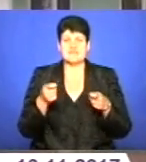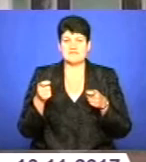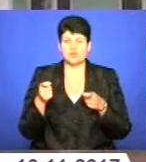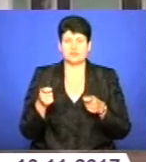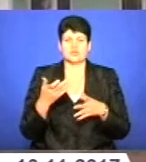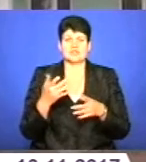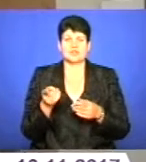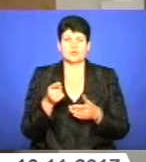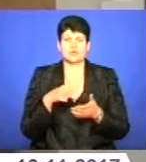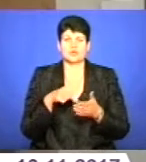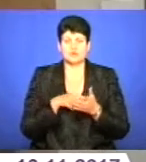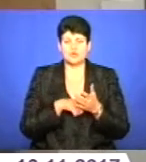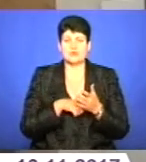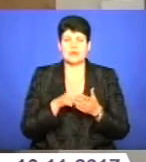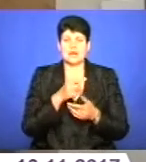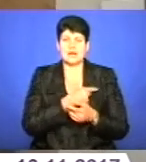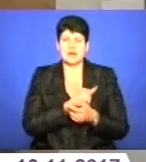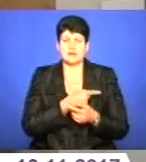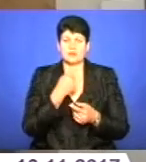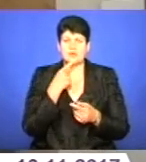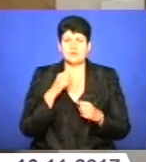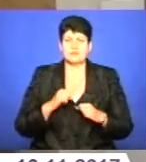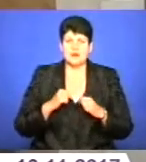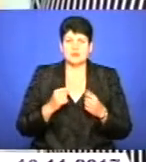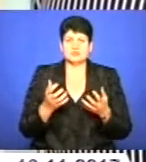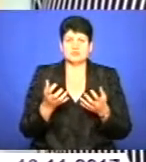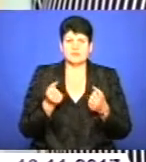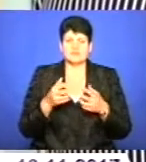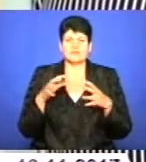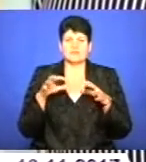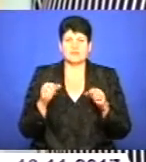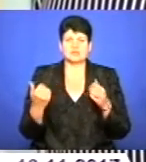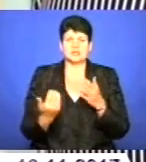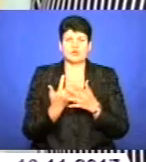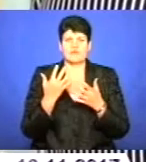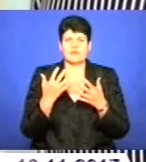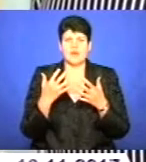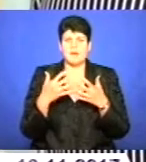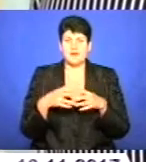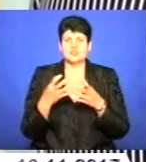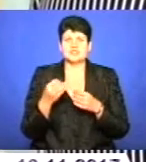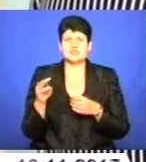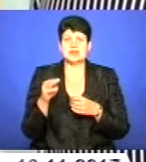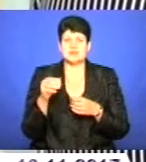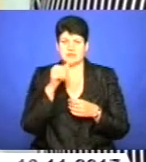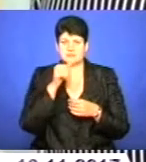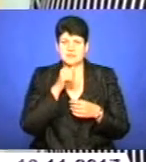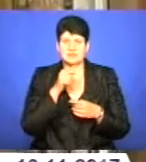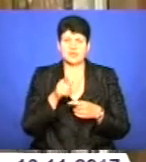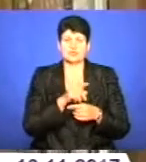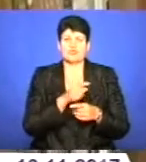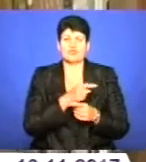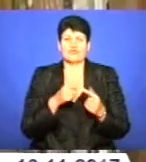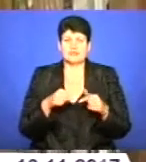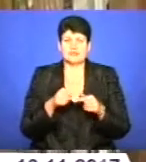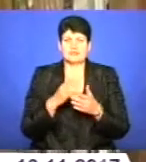міської дитячої комунальної лікарні розповідає, намагаються отримати від влади новий апарат ще з травня. Адже в їхньому відділенні на лікуванні